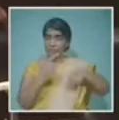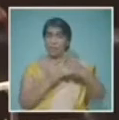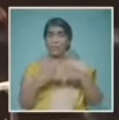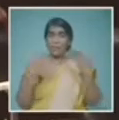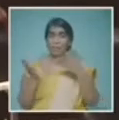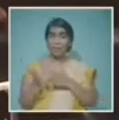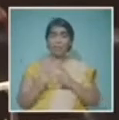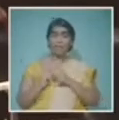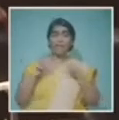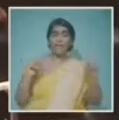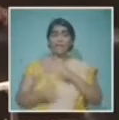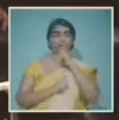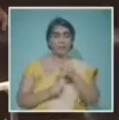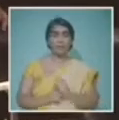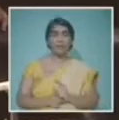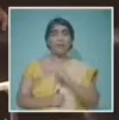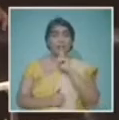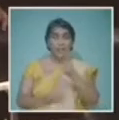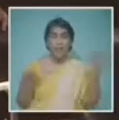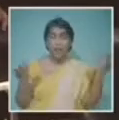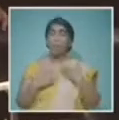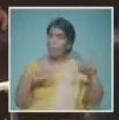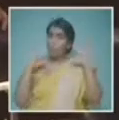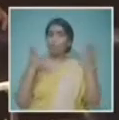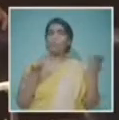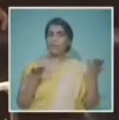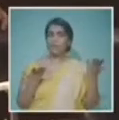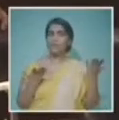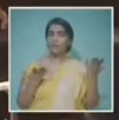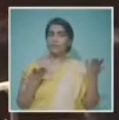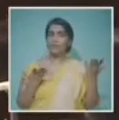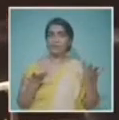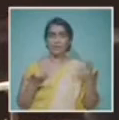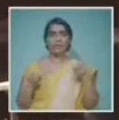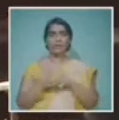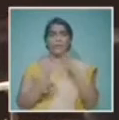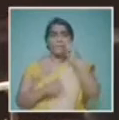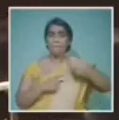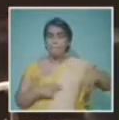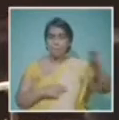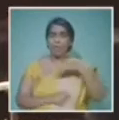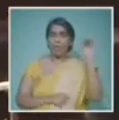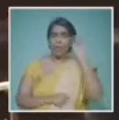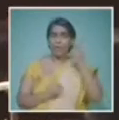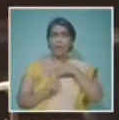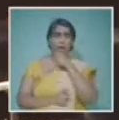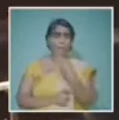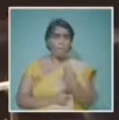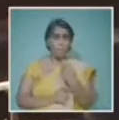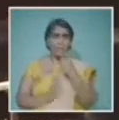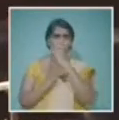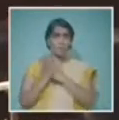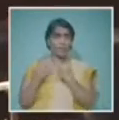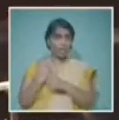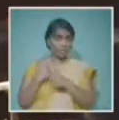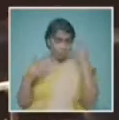පත්‍රයේ තියෙනකටත් වඩා වැඩියෙන් කියවනවලු. නොකිය හිටියොත් තමයි පුදුමේ. හරිද? ජනතාව ඔක්කොටම දැනනවා නම් තමන්ගේ පෙන්ෂන් එක ගැන විවස්ථාවේ ප්‍රධාන